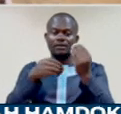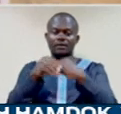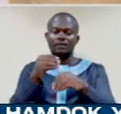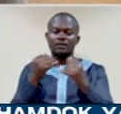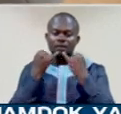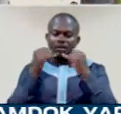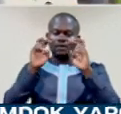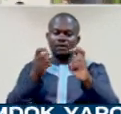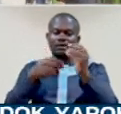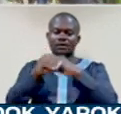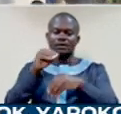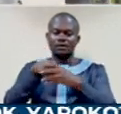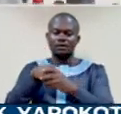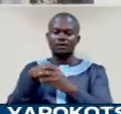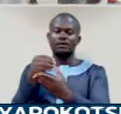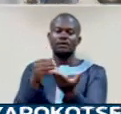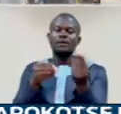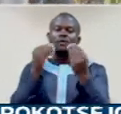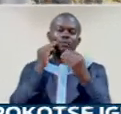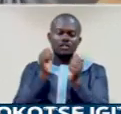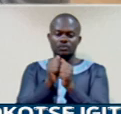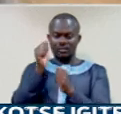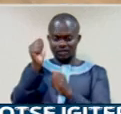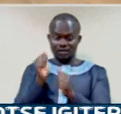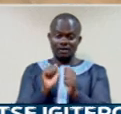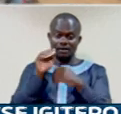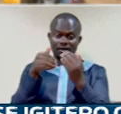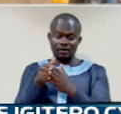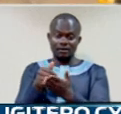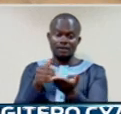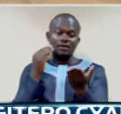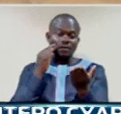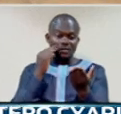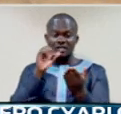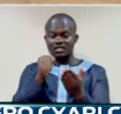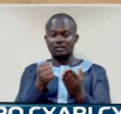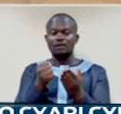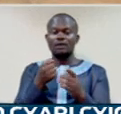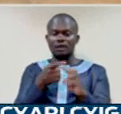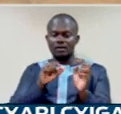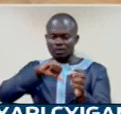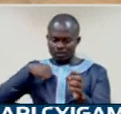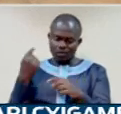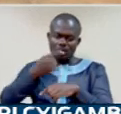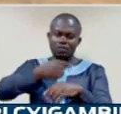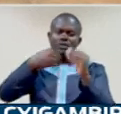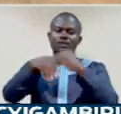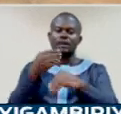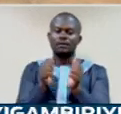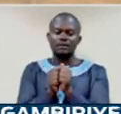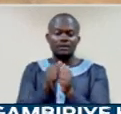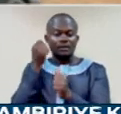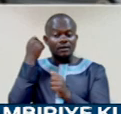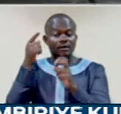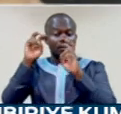nahise ambwira papa ati genda ugurishe ya shamba bagwe miliyoni 15. Papa leta agenda ashiraho miliyoni 5 kuri konte, ariko baranga umunsi baragurisha. Urumva